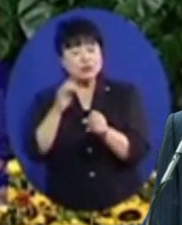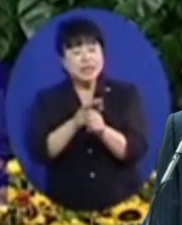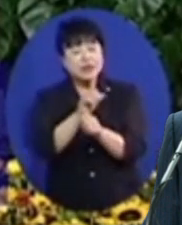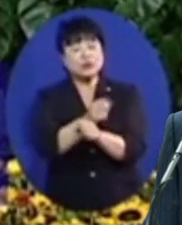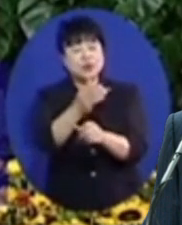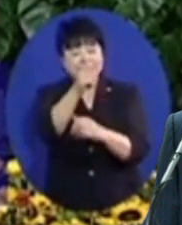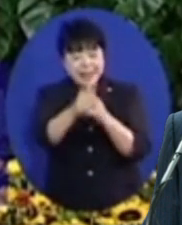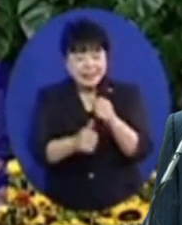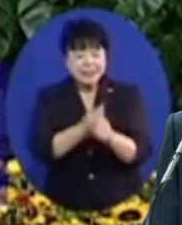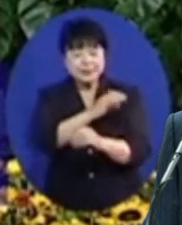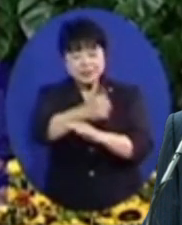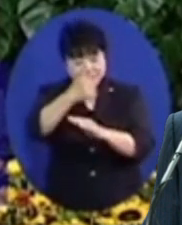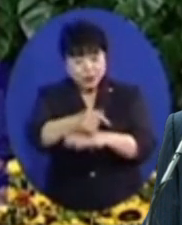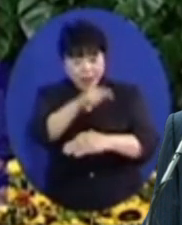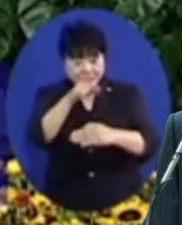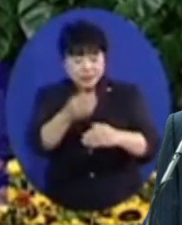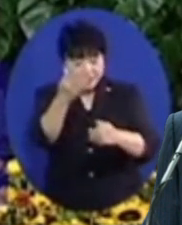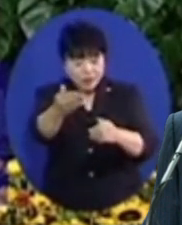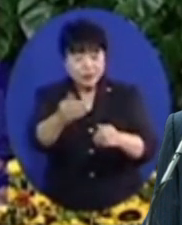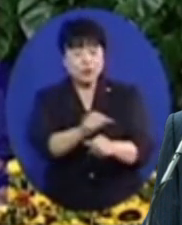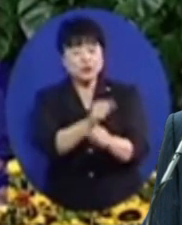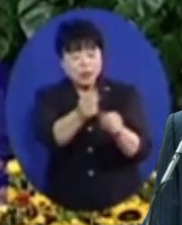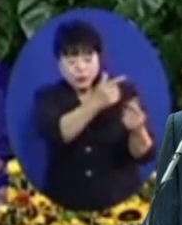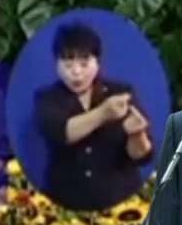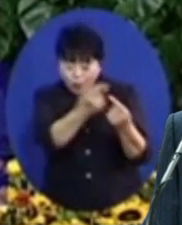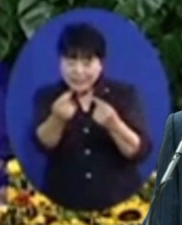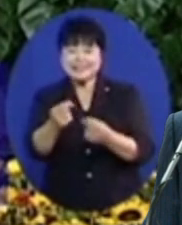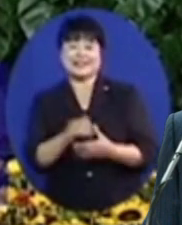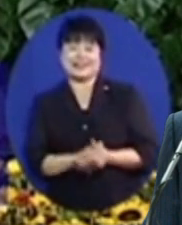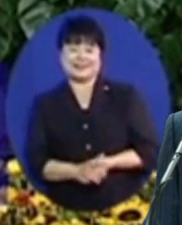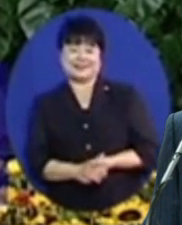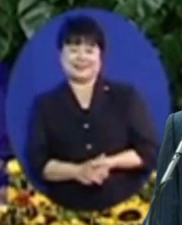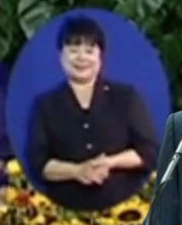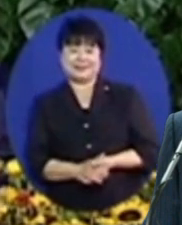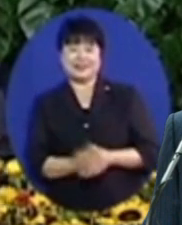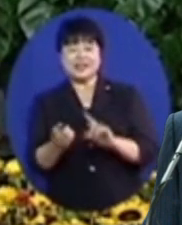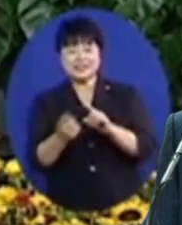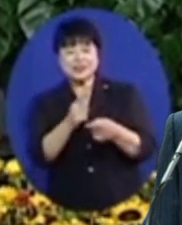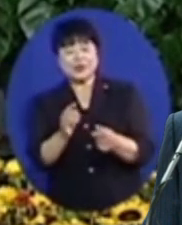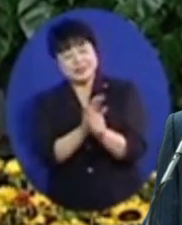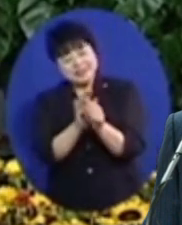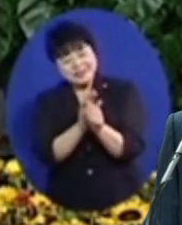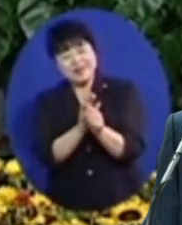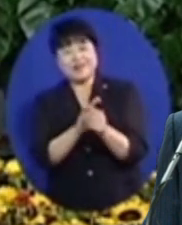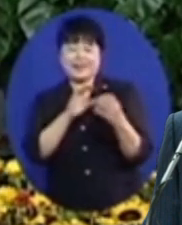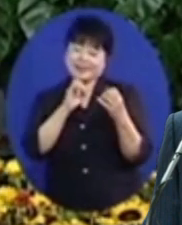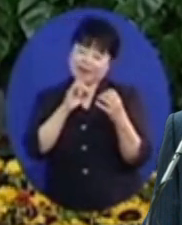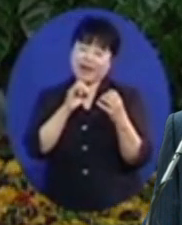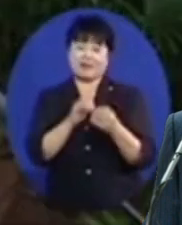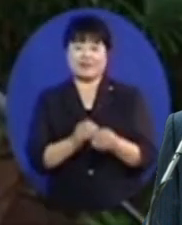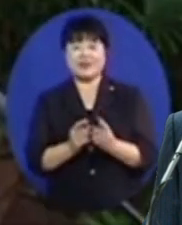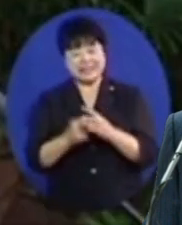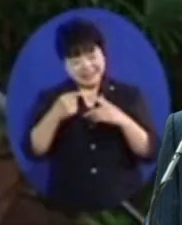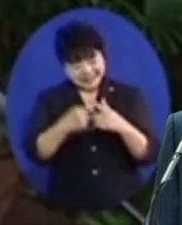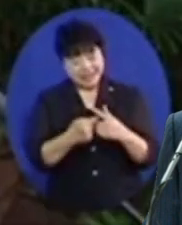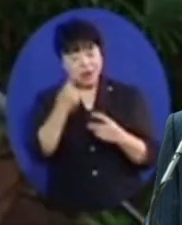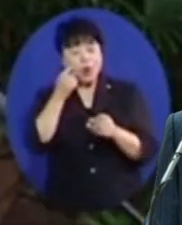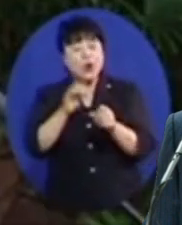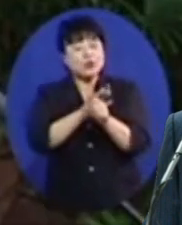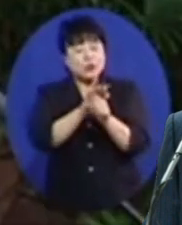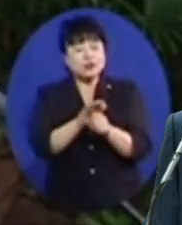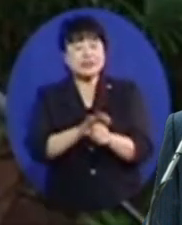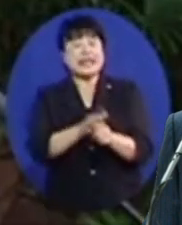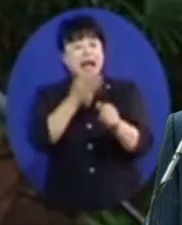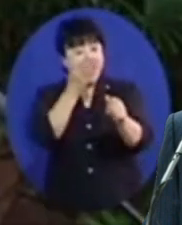용서하기를 하나님이 그리스도 안에서 너희를 용서하신 것 같이 하라. 서로 친절하고 대화하고 이해하고 동정하고